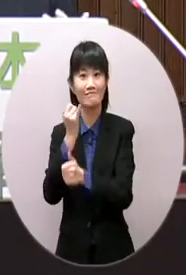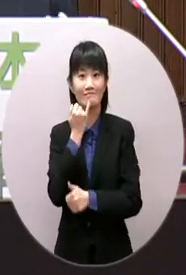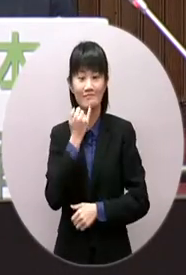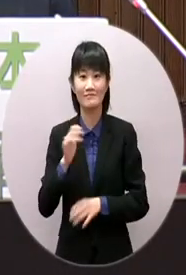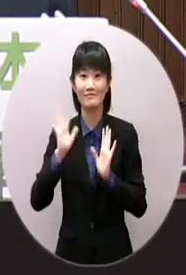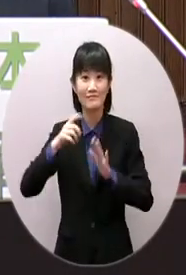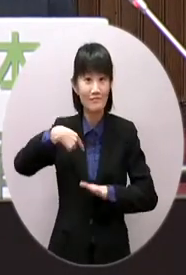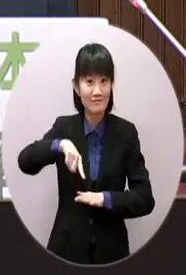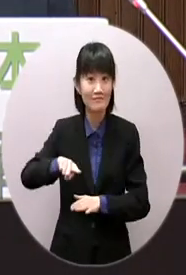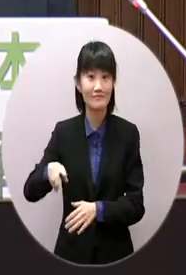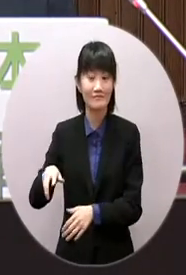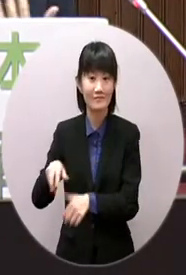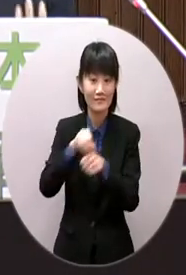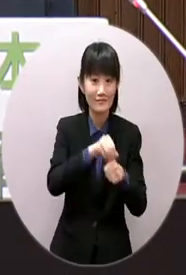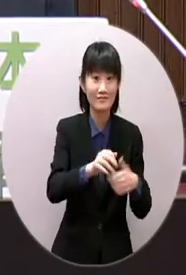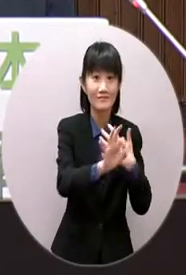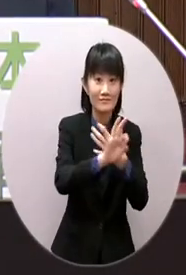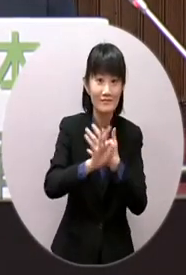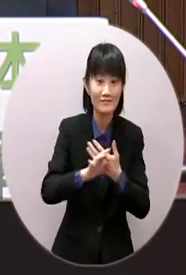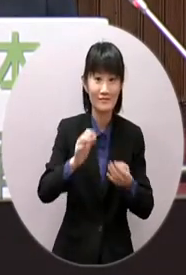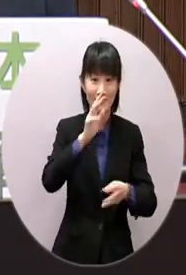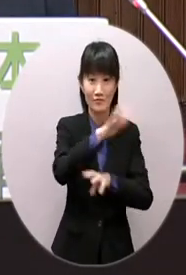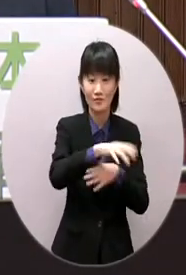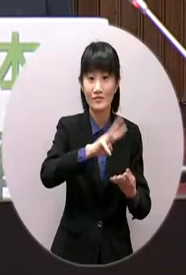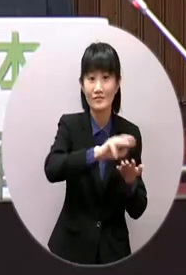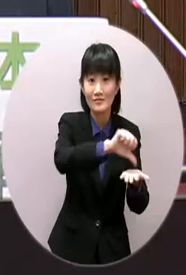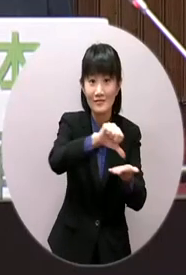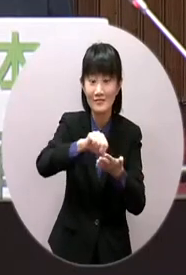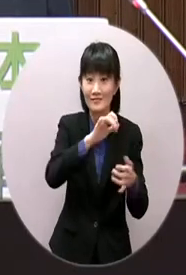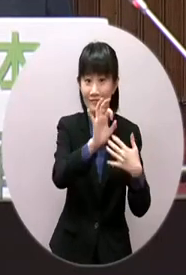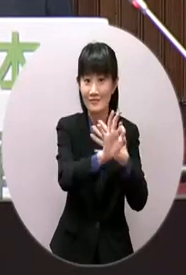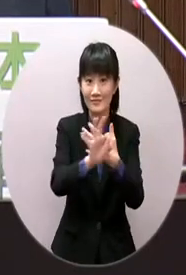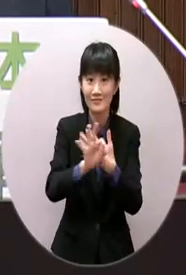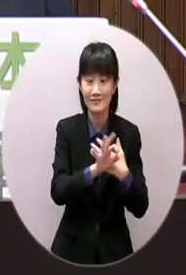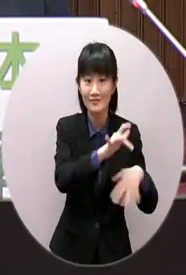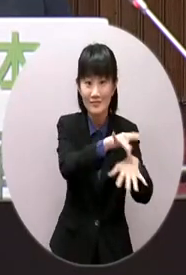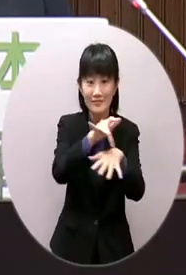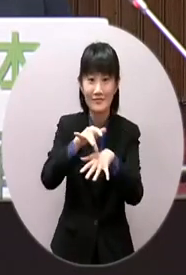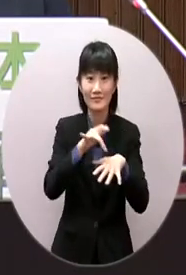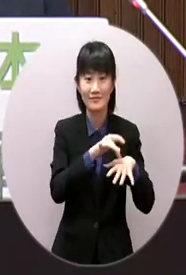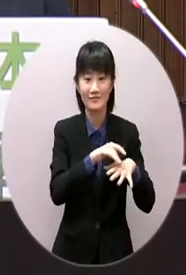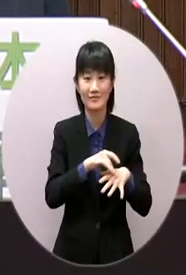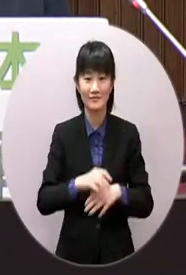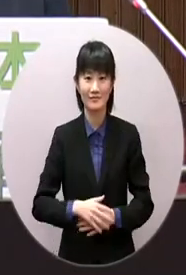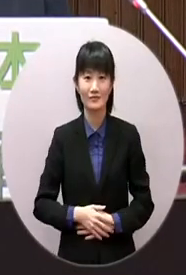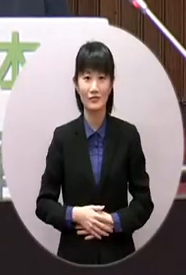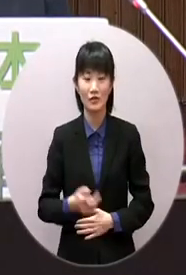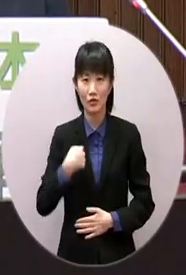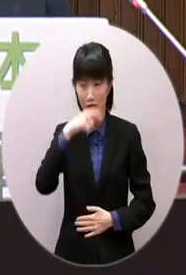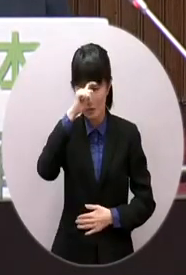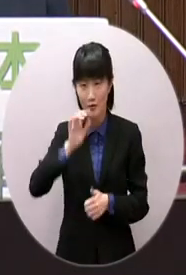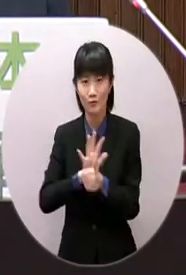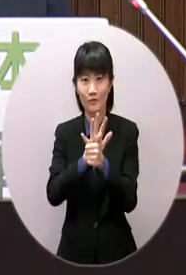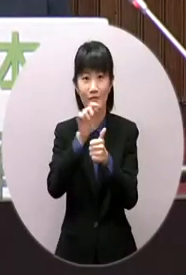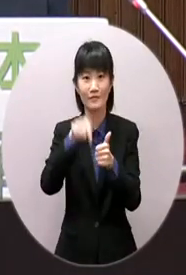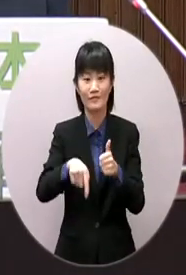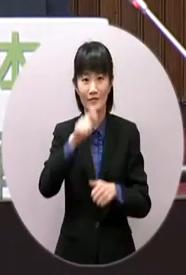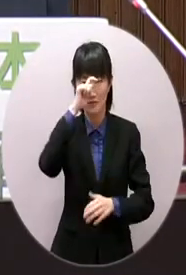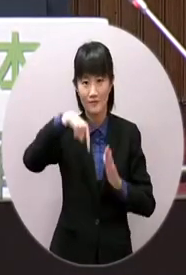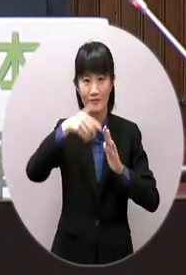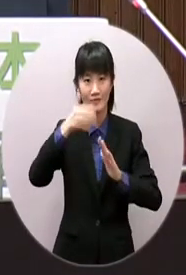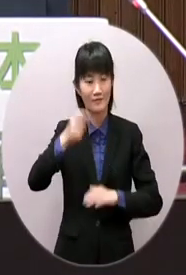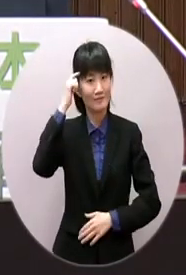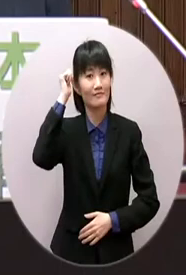验，从他们来理解环境跟他的关系，我们来推了。我真的是要拜托，而且希望赖院长承